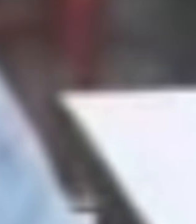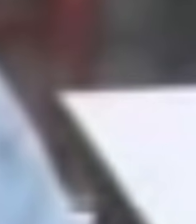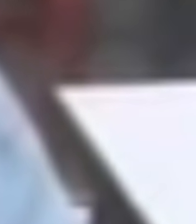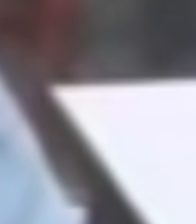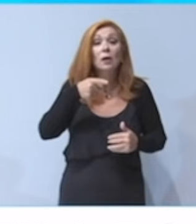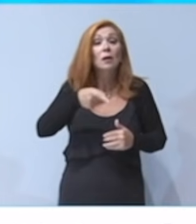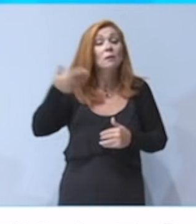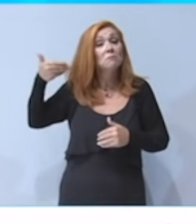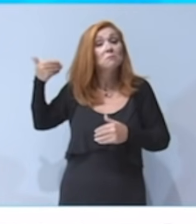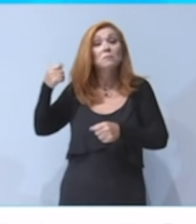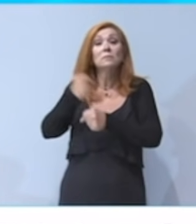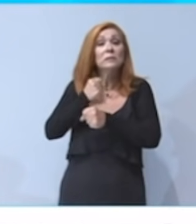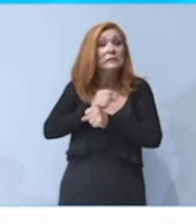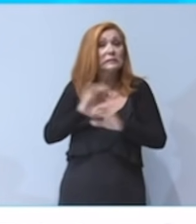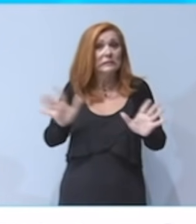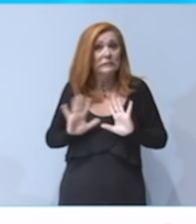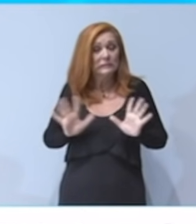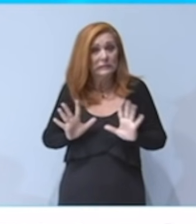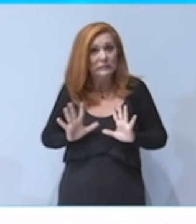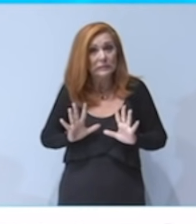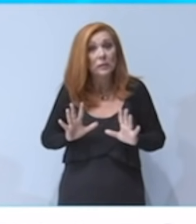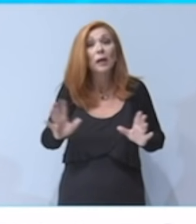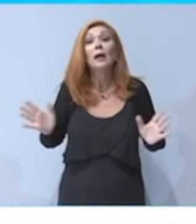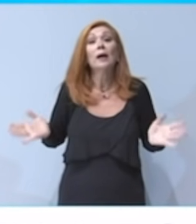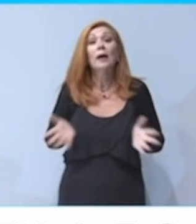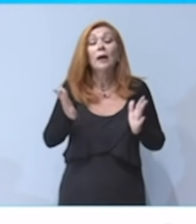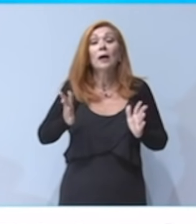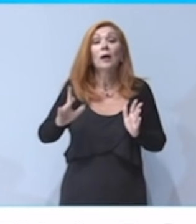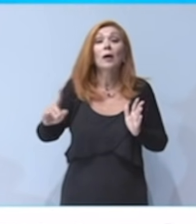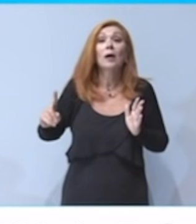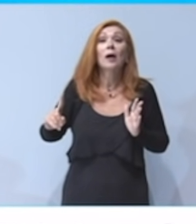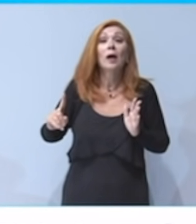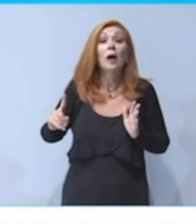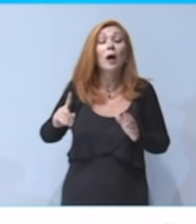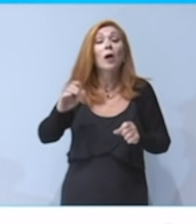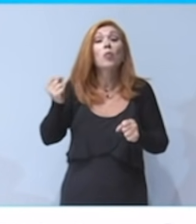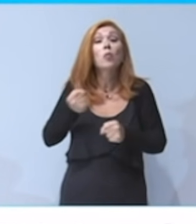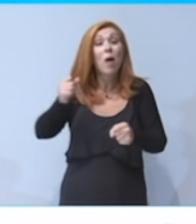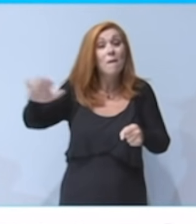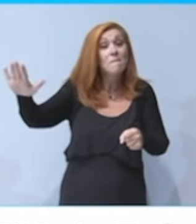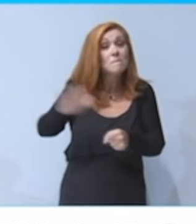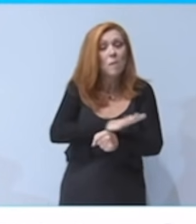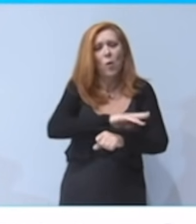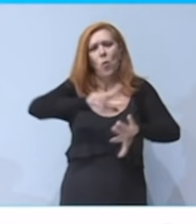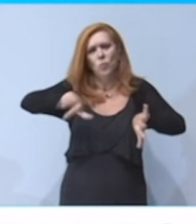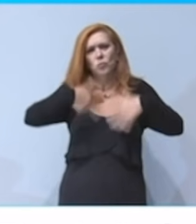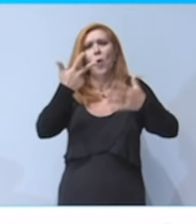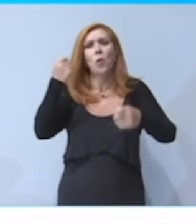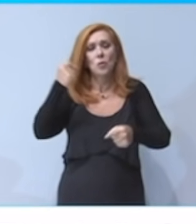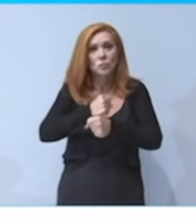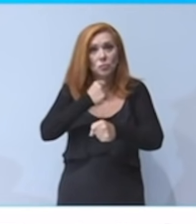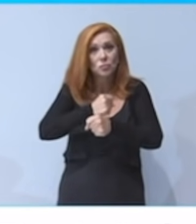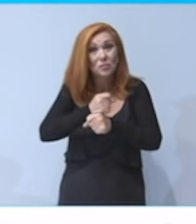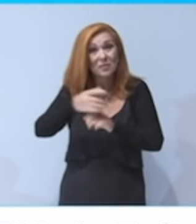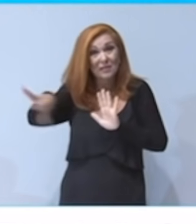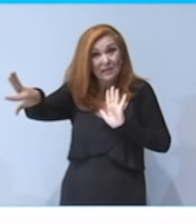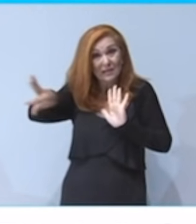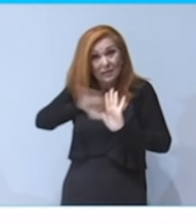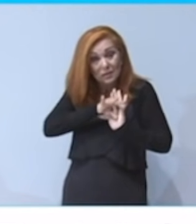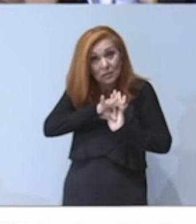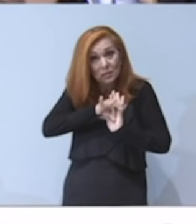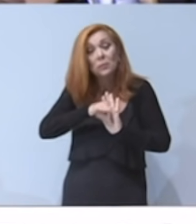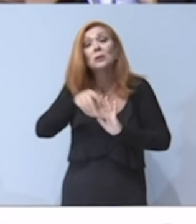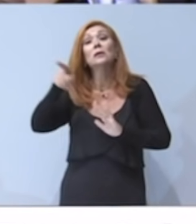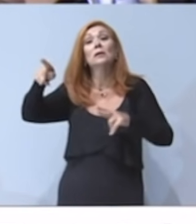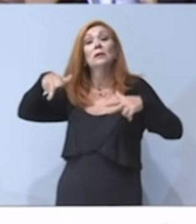8 χρόνια, όταν θα προσλαμβάνονται με πλήρη απασχόληση, θα ενισχύονται από την πολιτεία